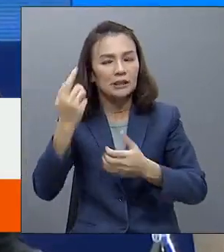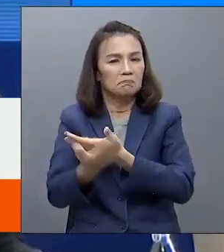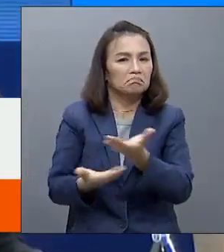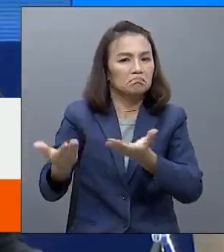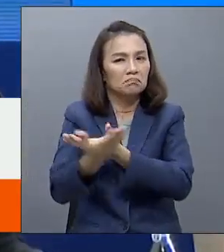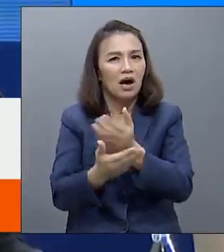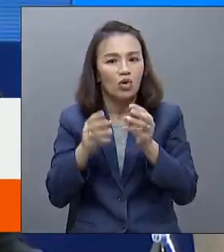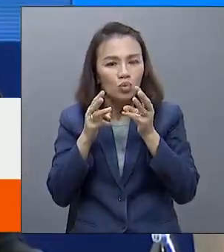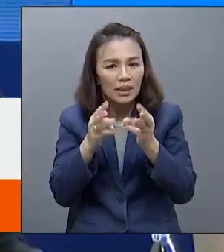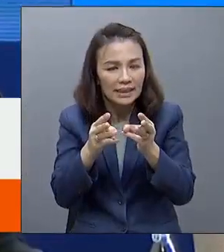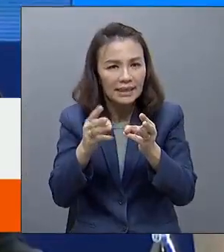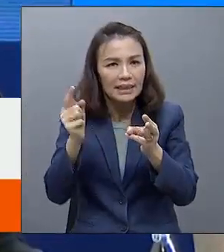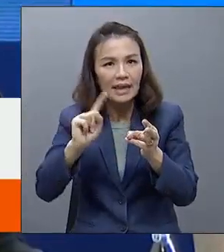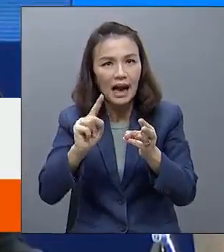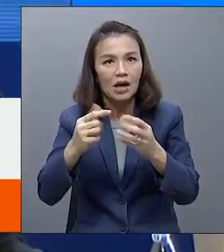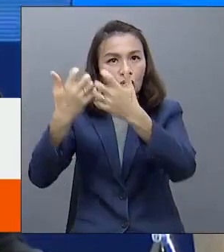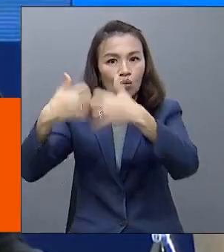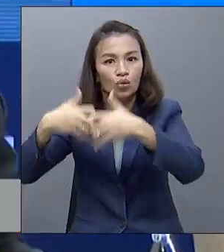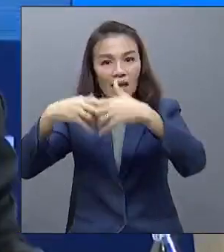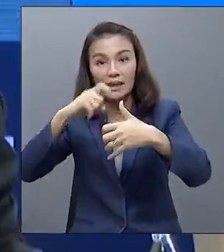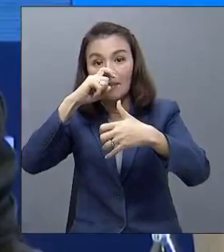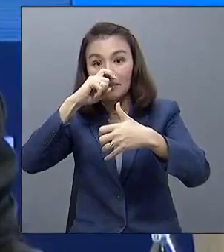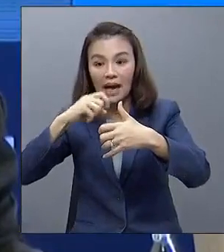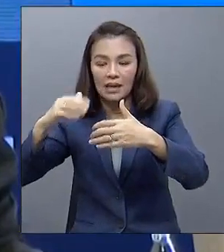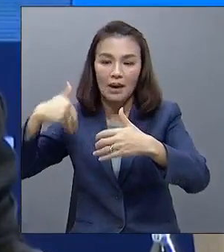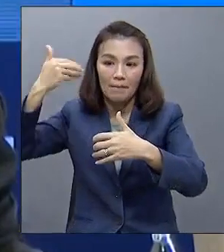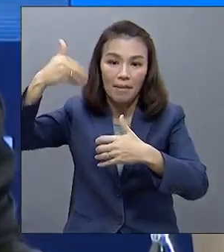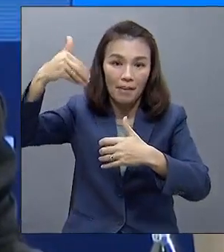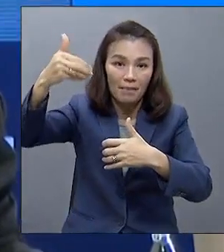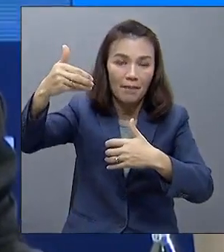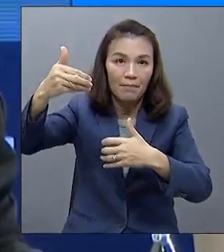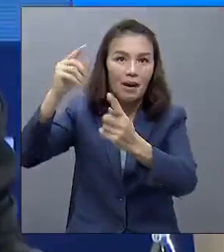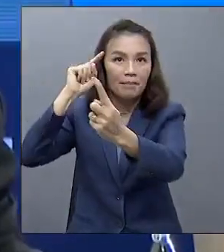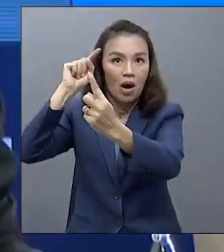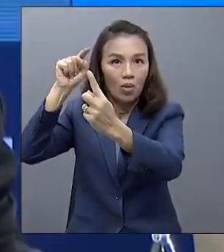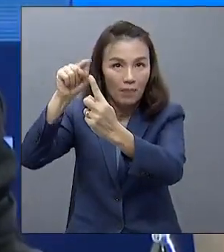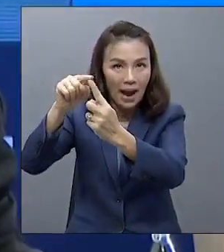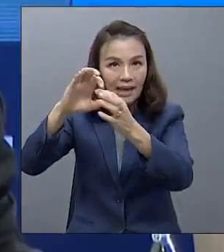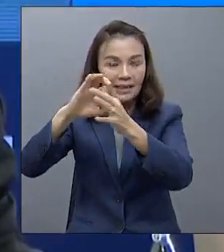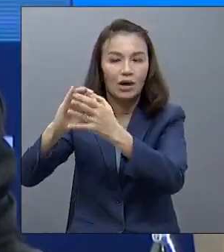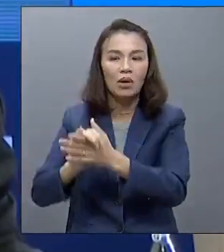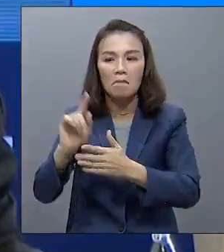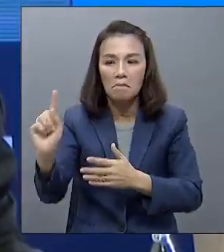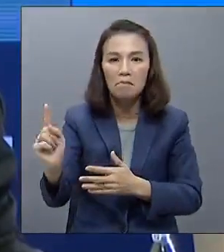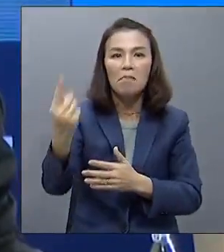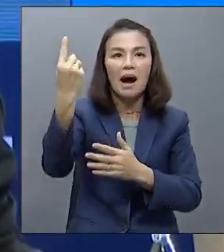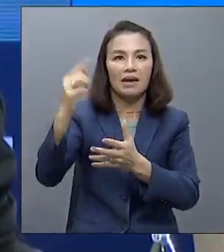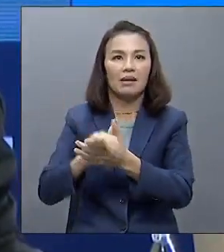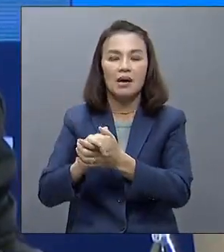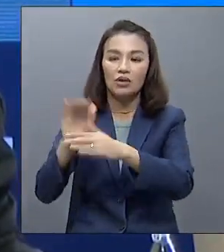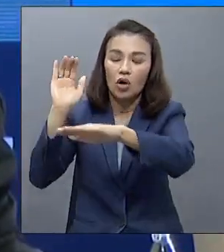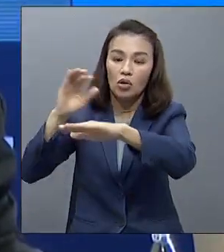ให้อุตสาหกรรมไทยพัฒนาไปในเป้าหมายให้กลายเป็นอุตสาหกรรมไฮเทค High Touch